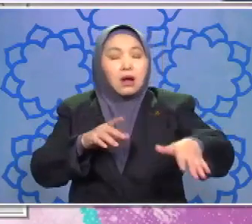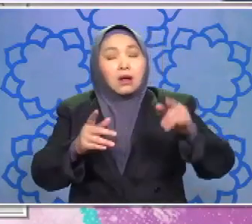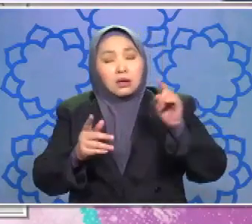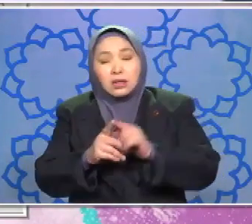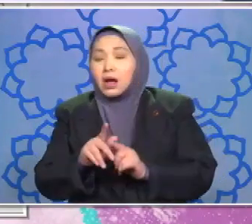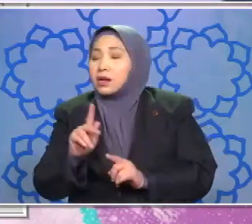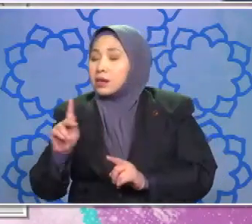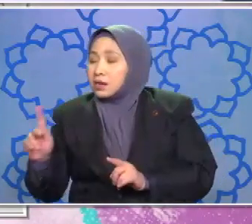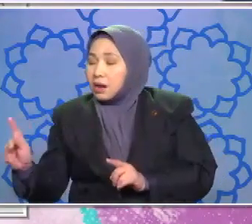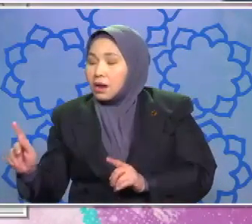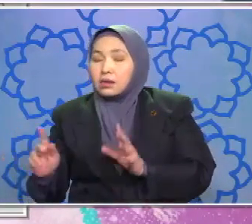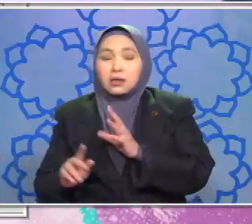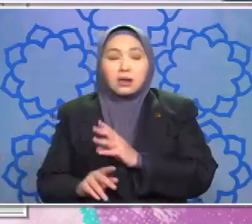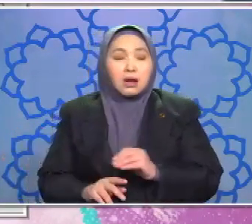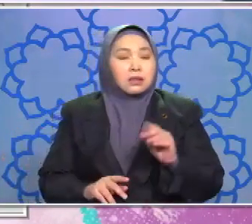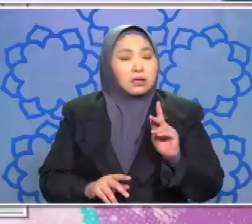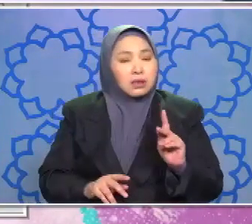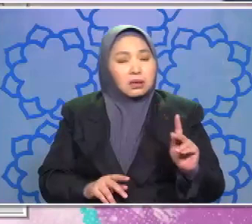yatafayya'u